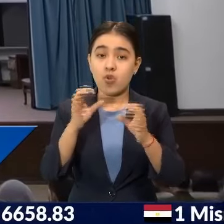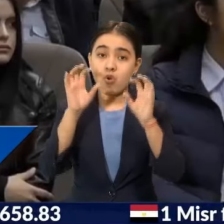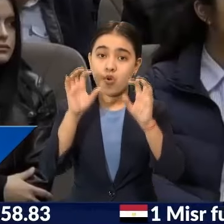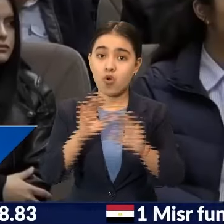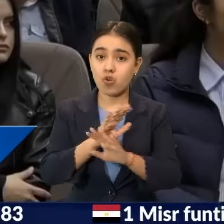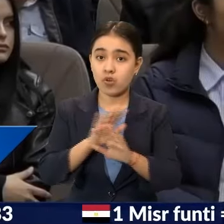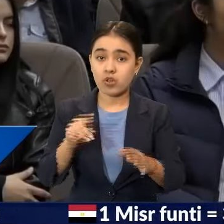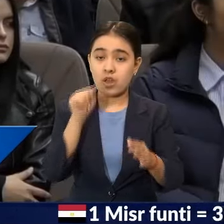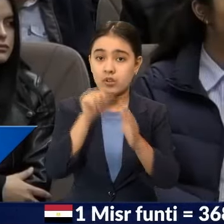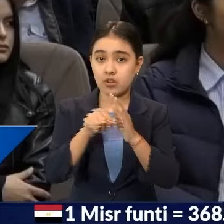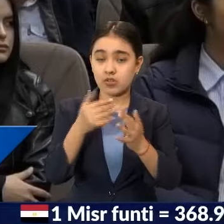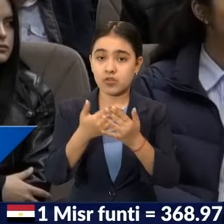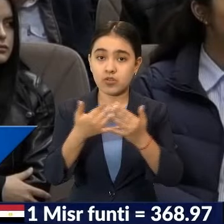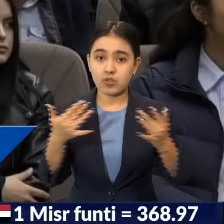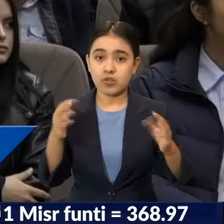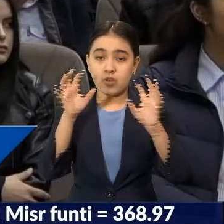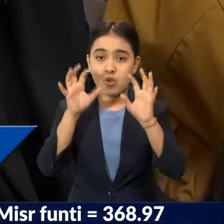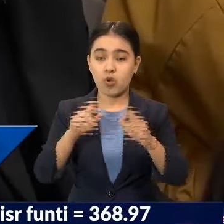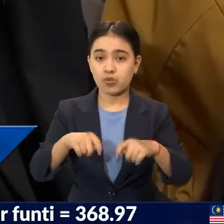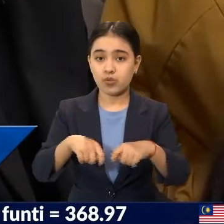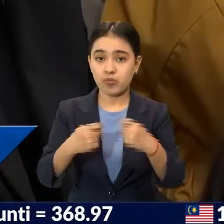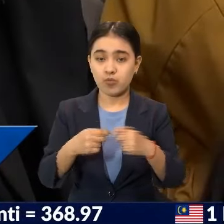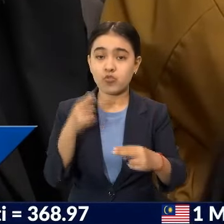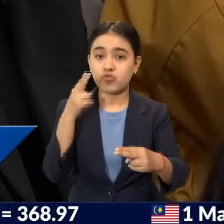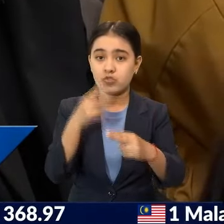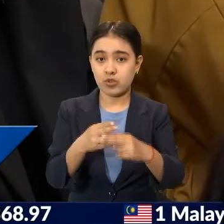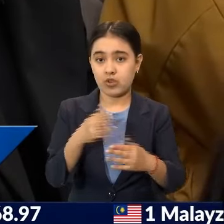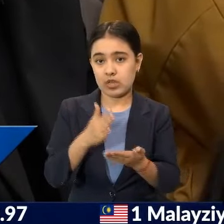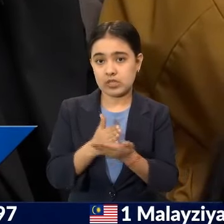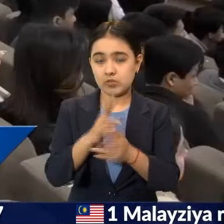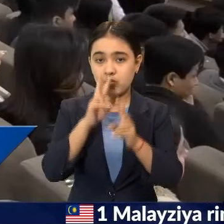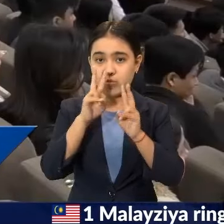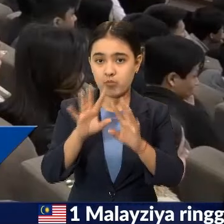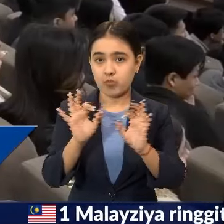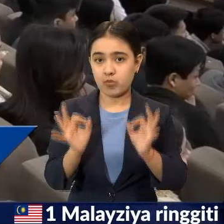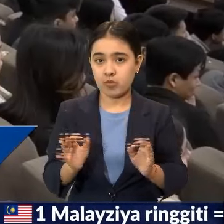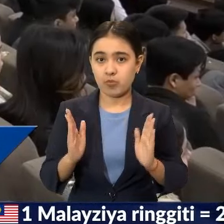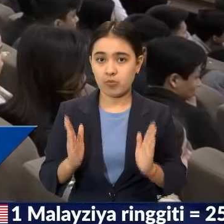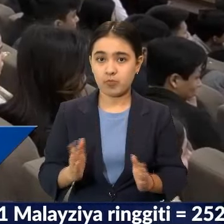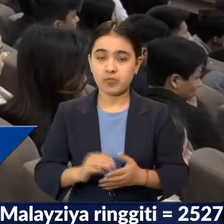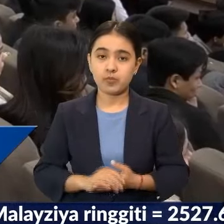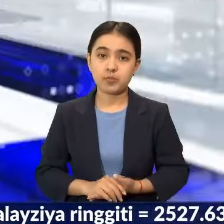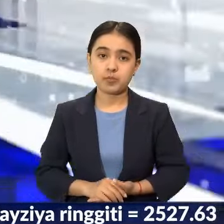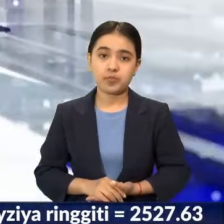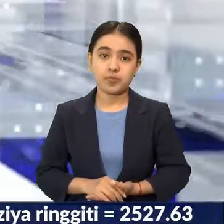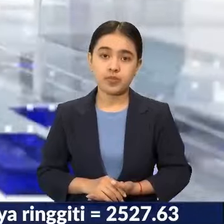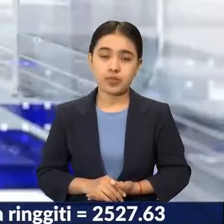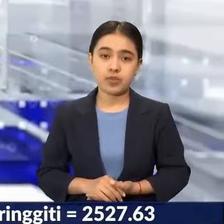aralashishning oldini olishga, turli qonunbuzarliklarga chek qo'yishga xizmat qiladi desak mubolag'a bo'lmaydi.